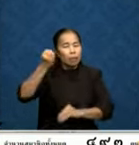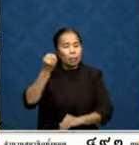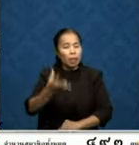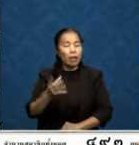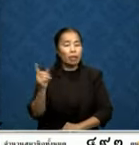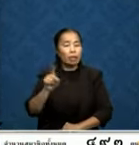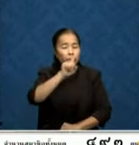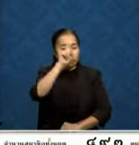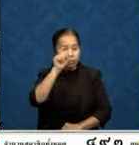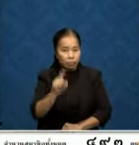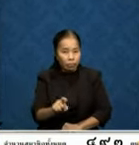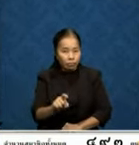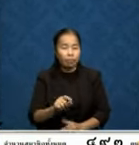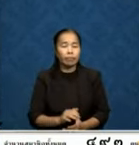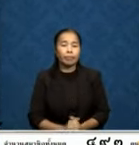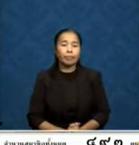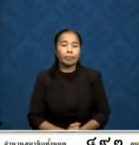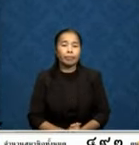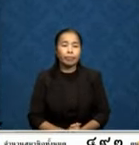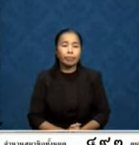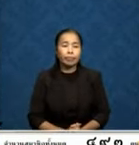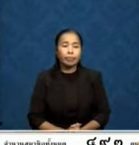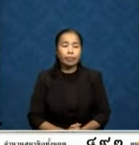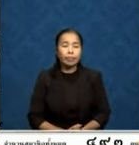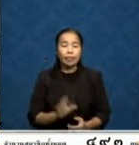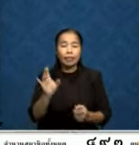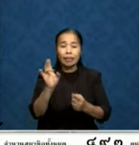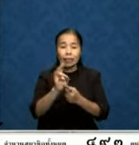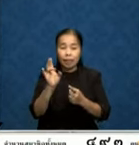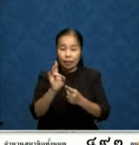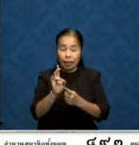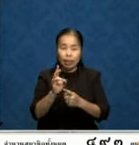ำถามต่อมาครับในการเปิดประมู